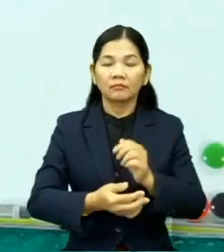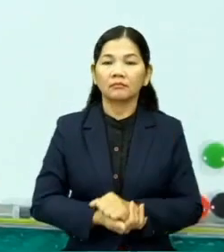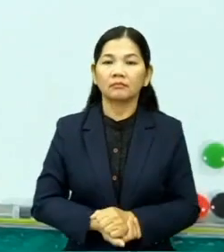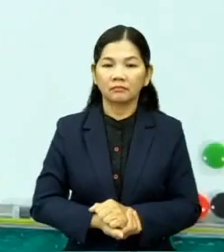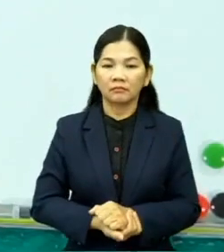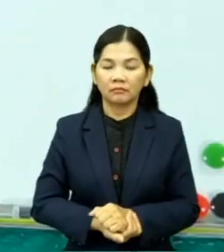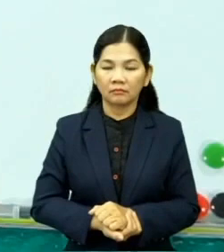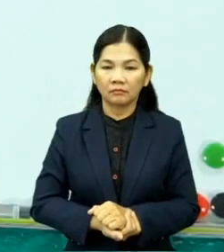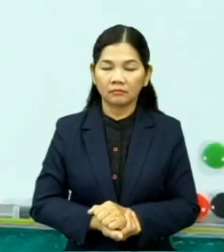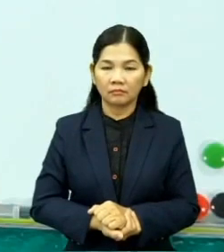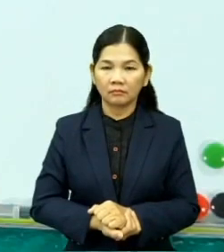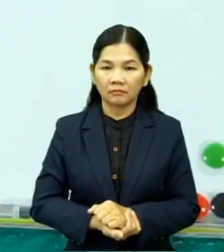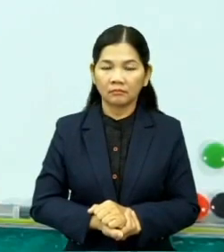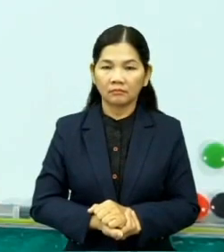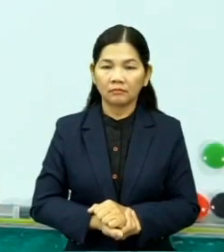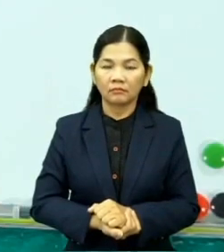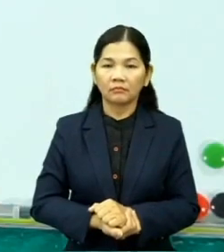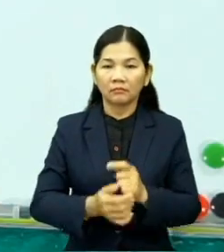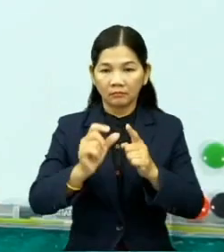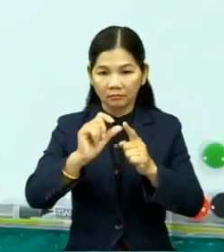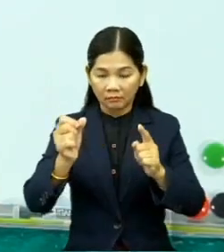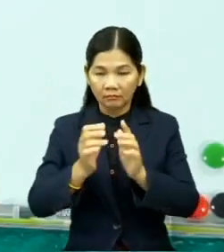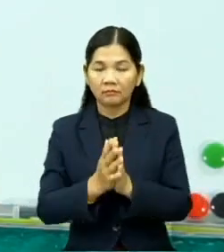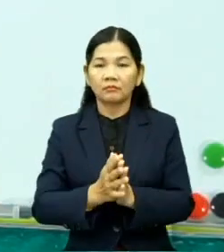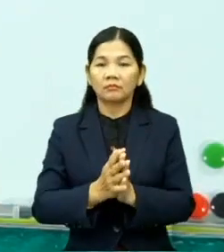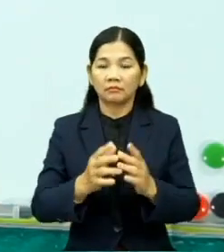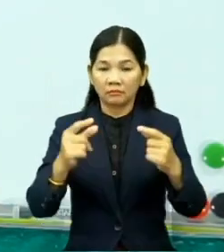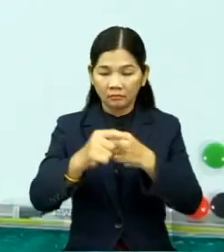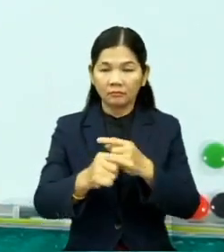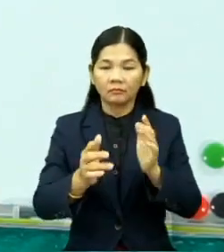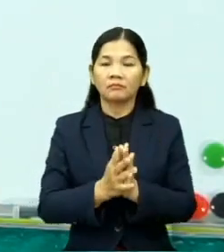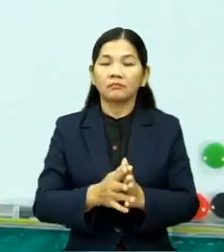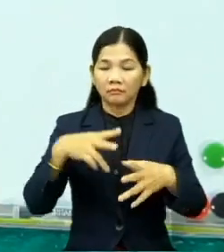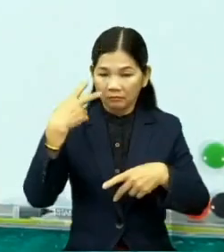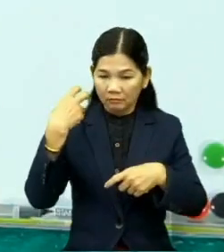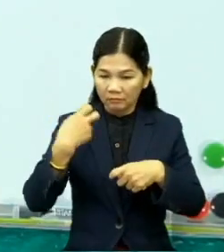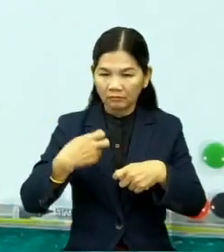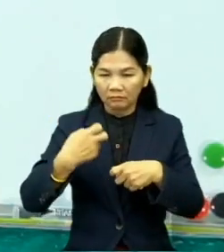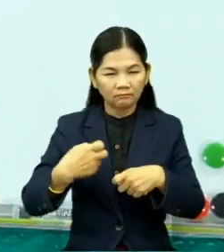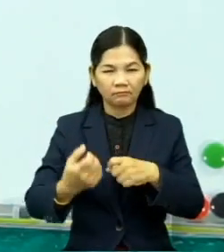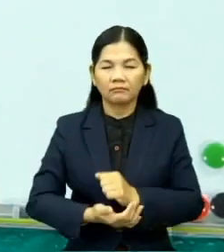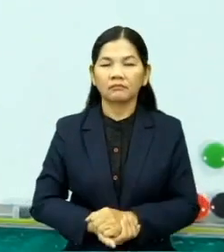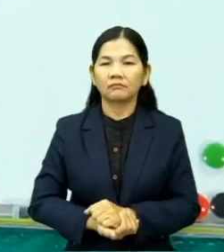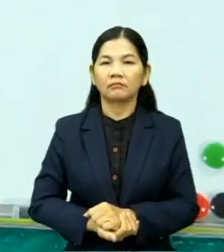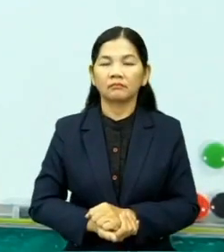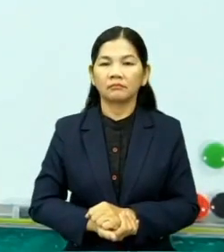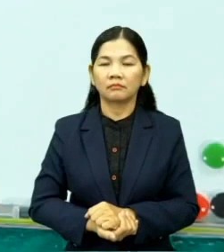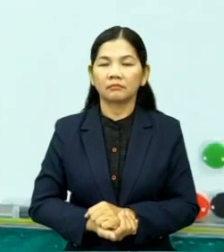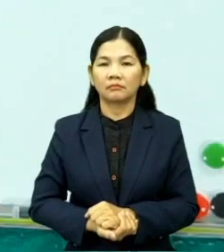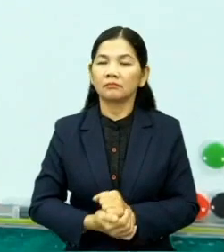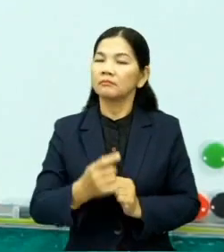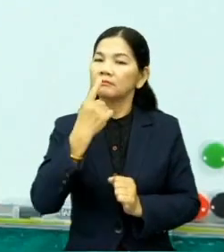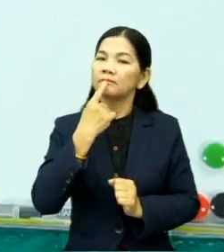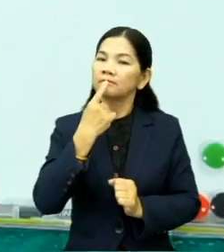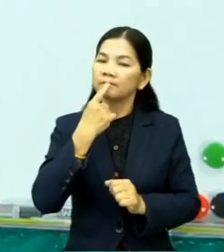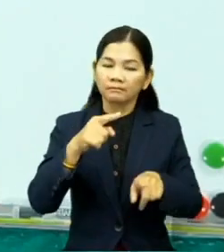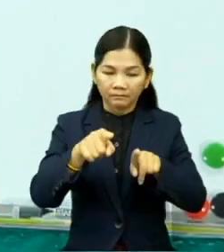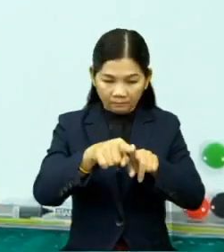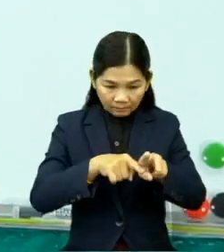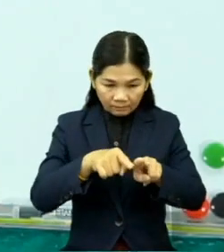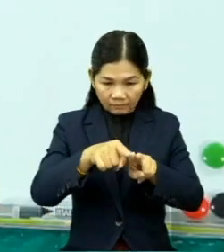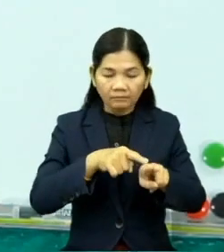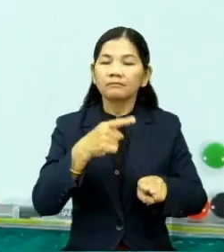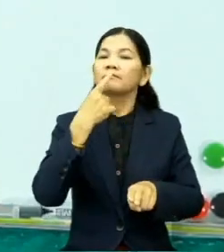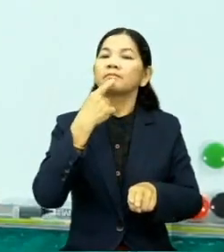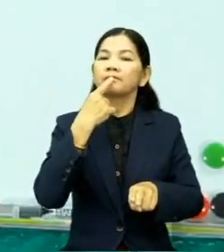ចាពាក្យដែលជាបដិសម្ពនឹងពាក្យងាយគឺពាក្យលំបាកនេះណាកូនណាចាអញ្ចឹងអ្នកគ្រូគូចាបិទក្